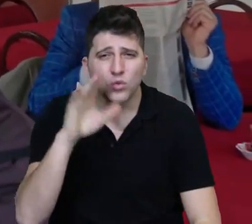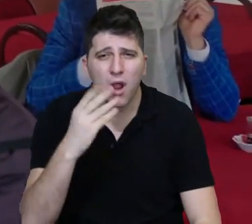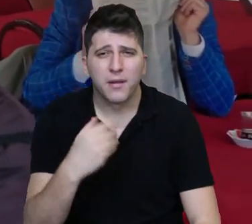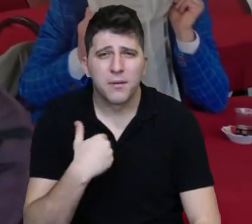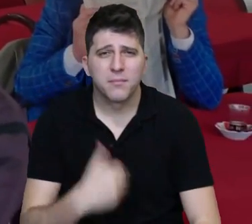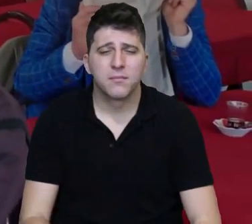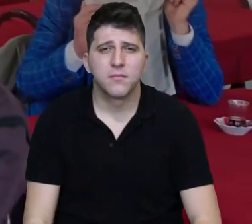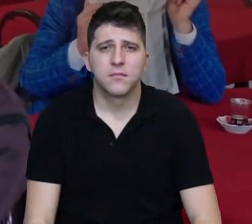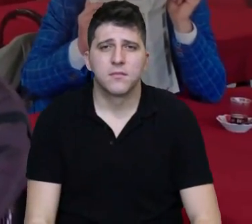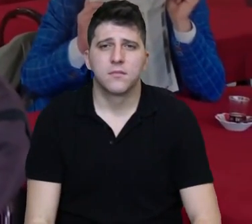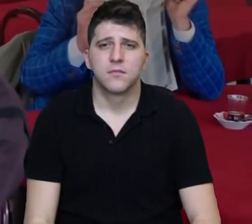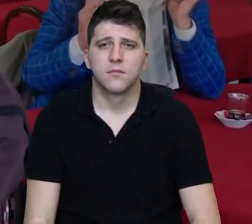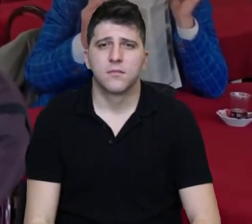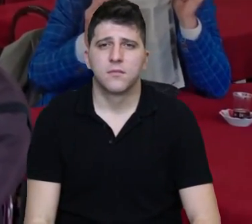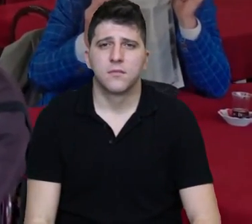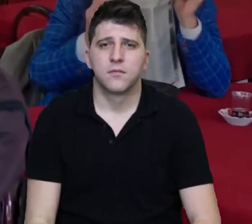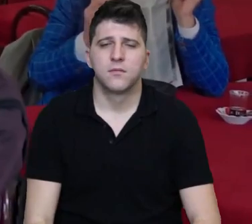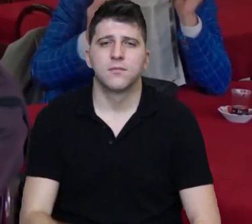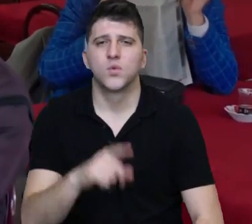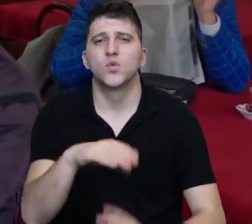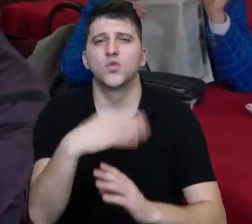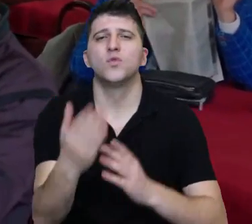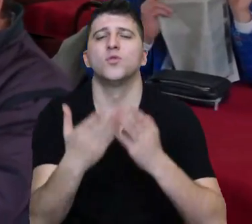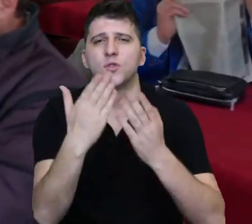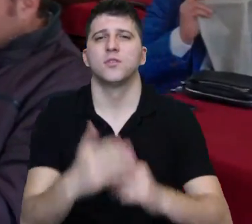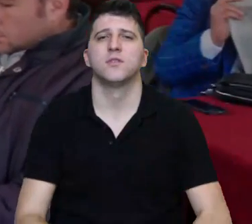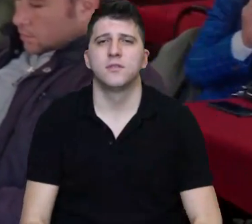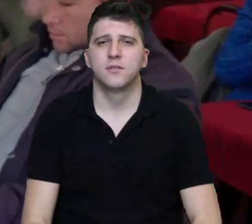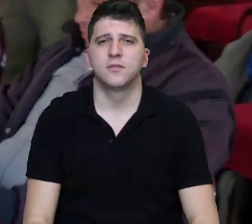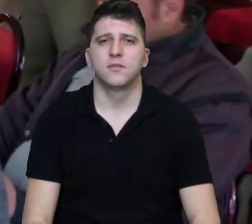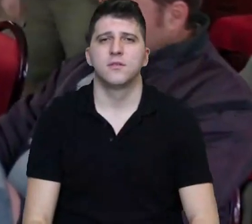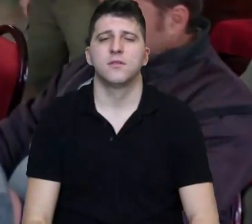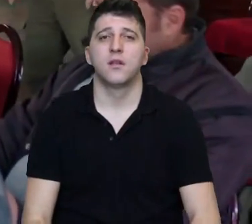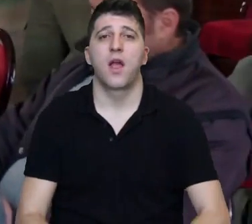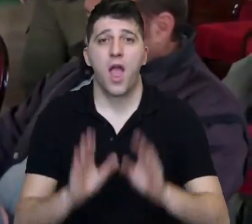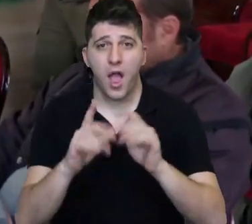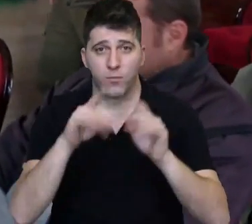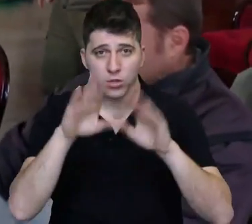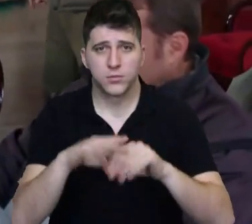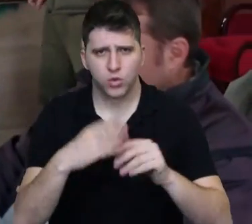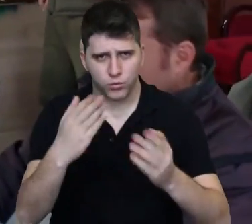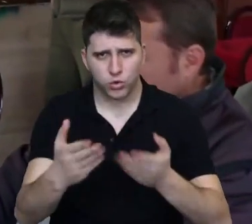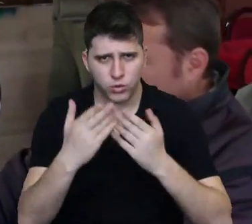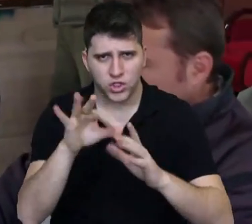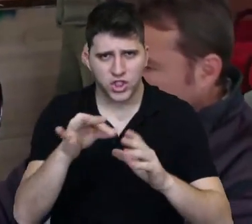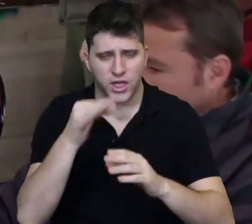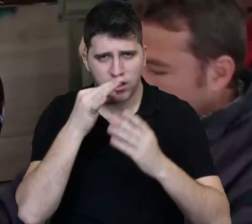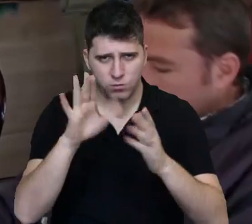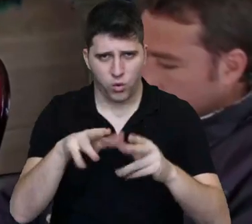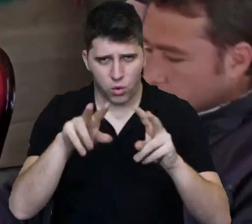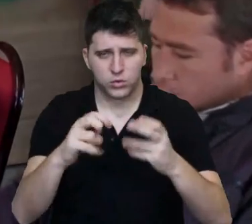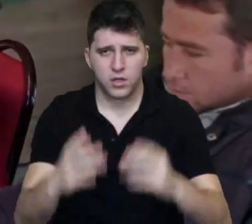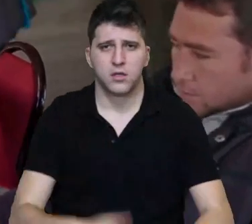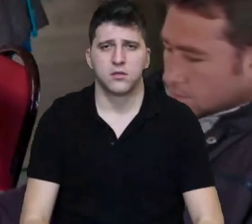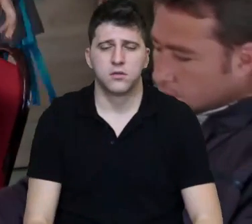miyim? Yerden alıp verdi. Baya düşünmüşsiniz. Baya. Burada mıydın? Buyurun bir çay içelim. Geçin